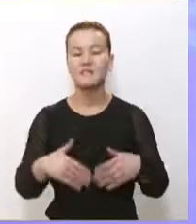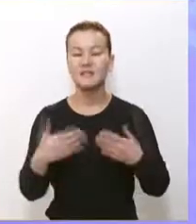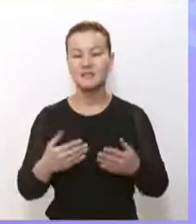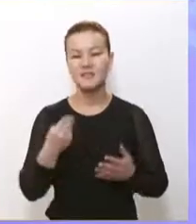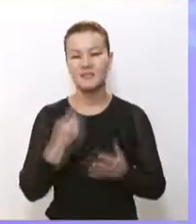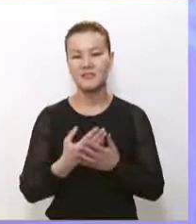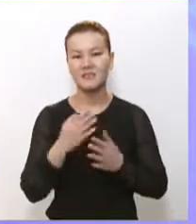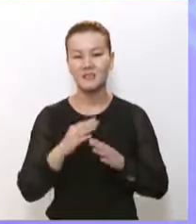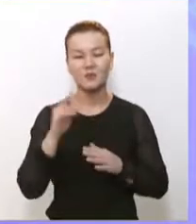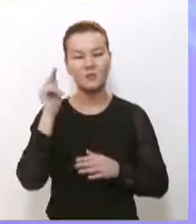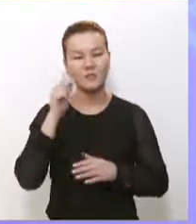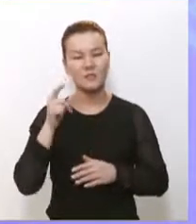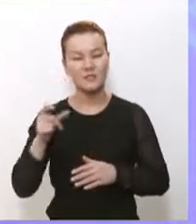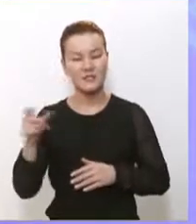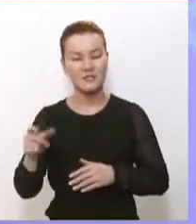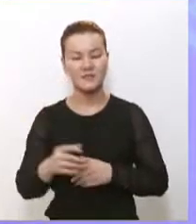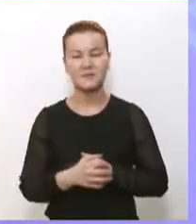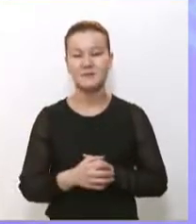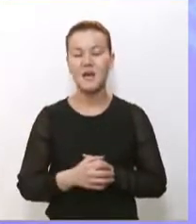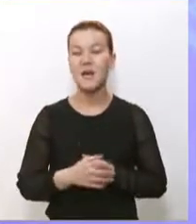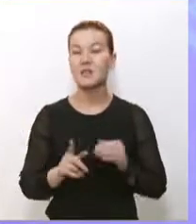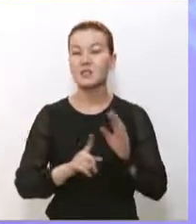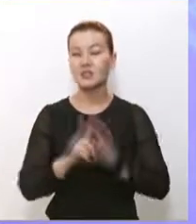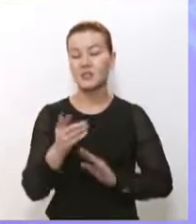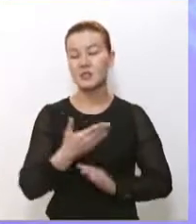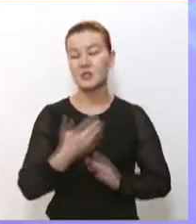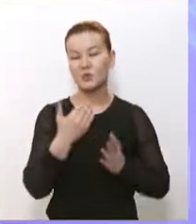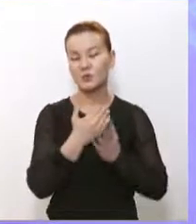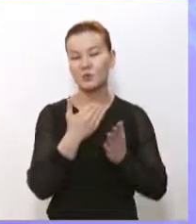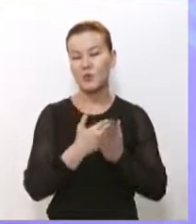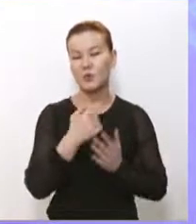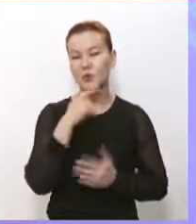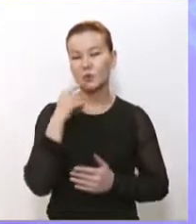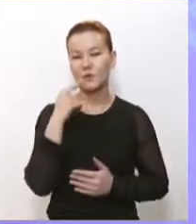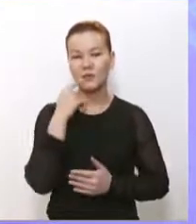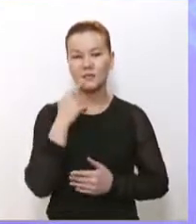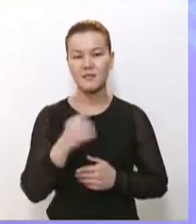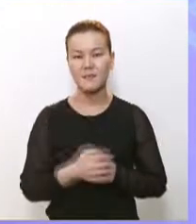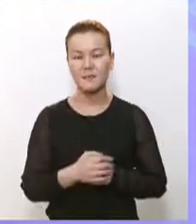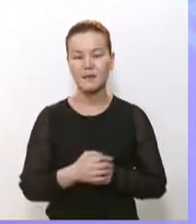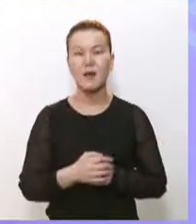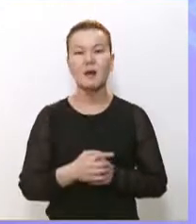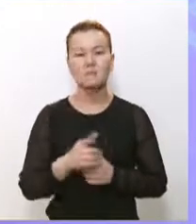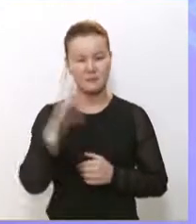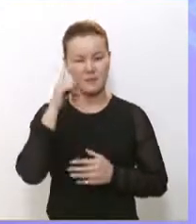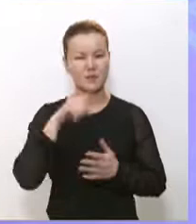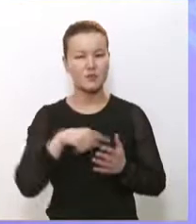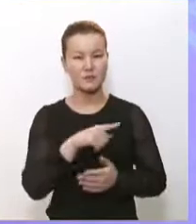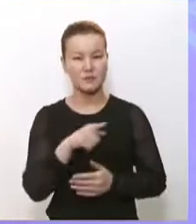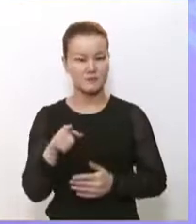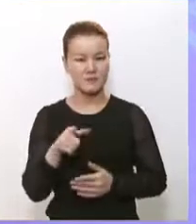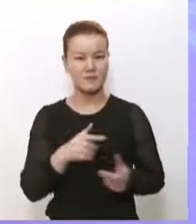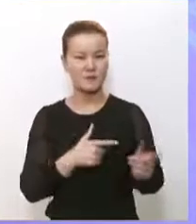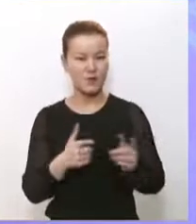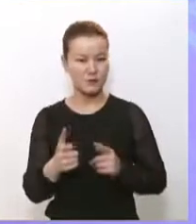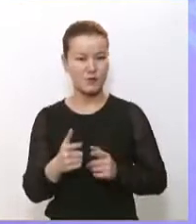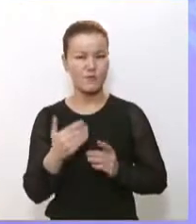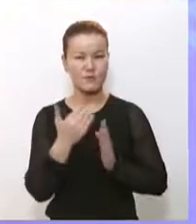Здравствуйте, дорогие ученики! Начинается наш урок русского языка. Надеюсь, все готовы к нашему